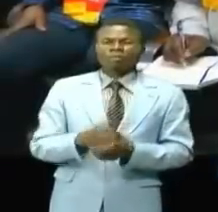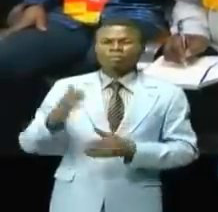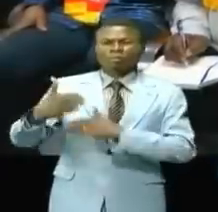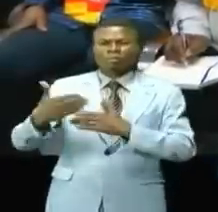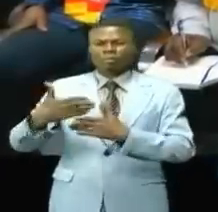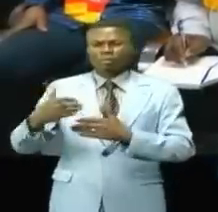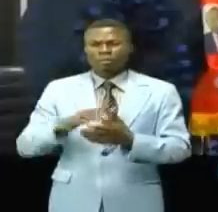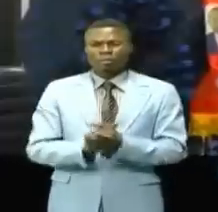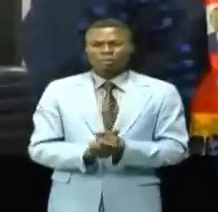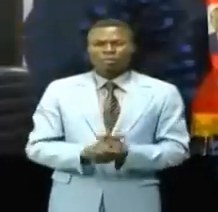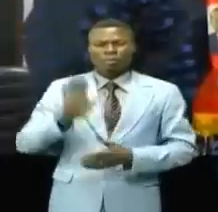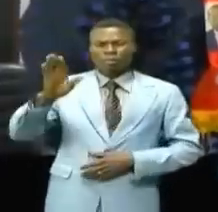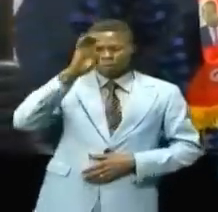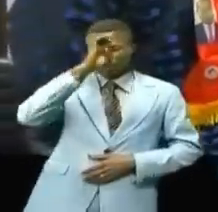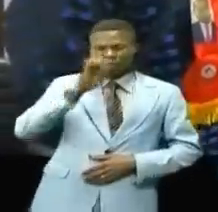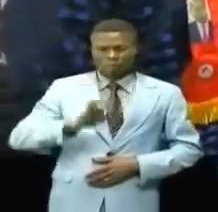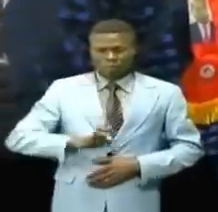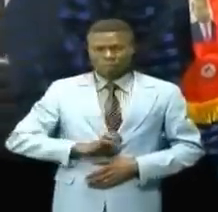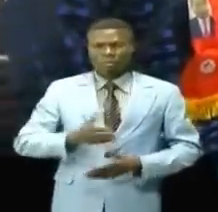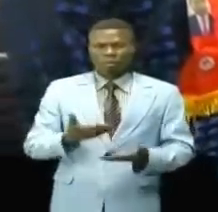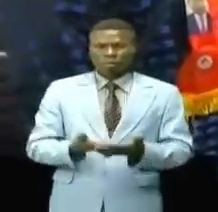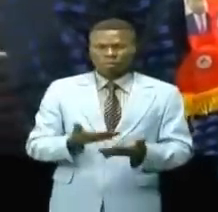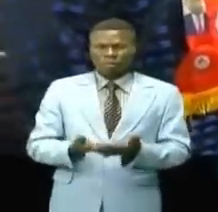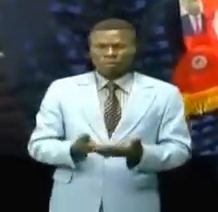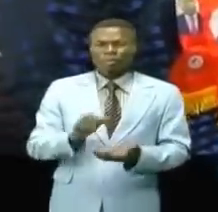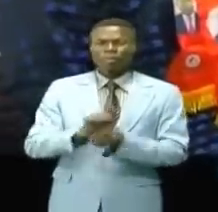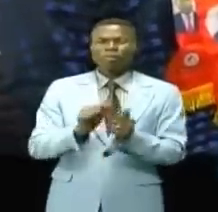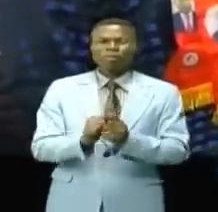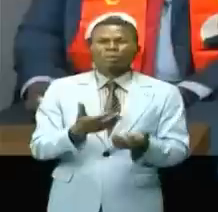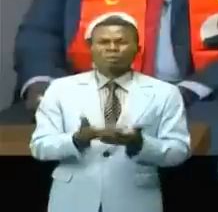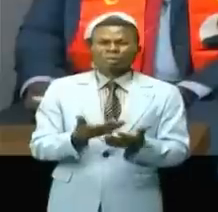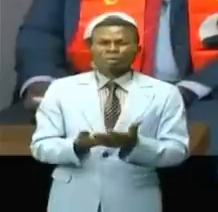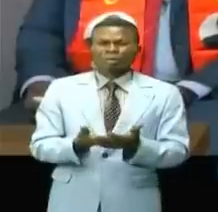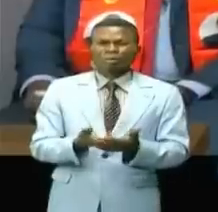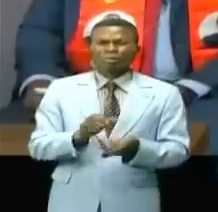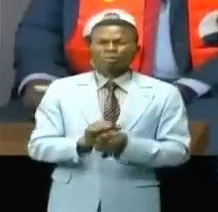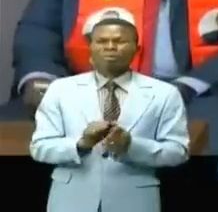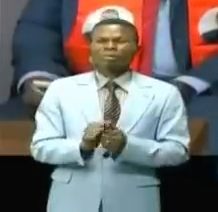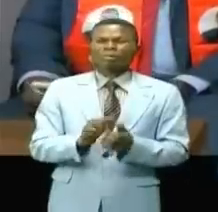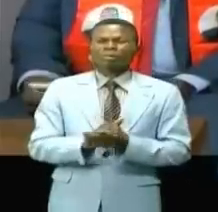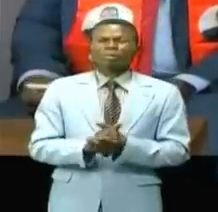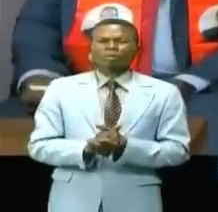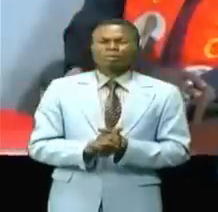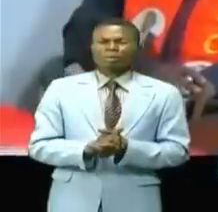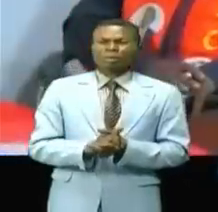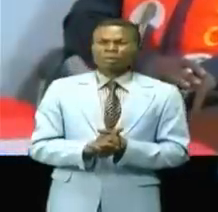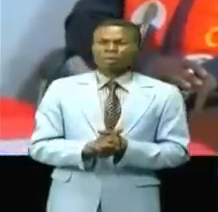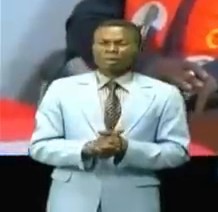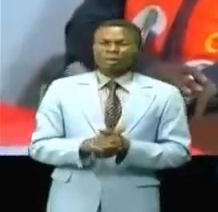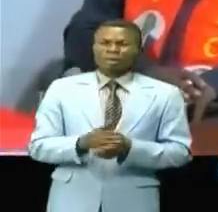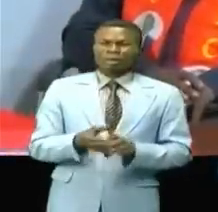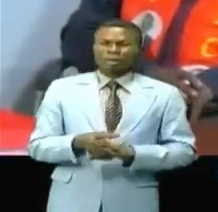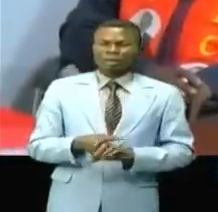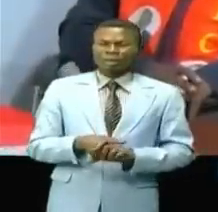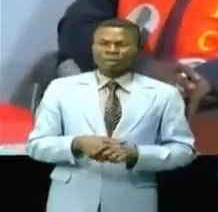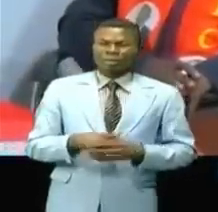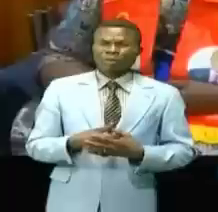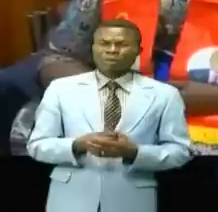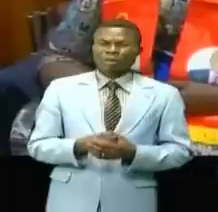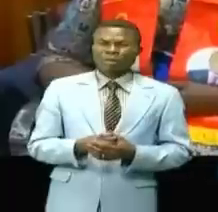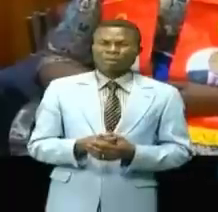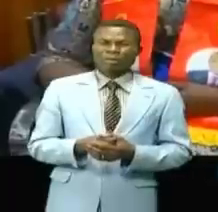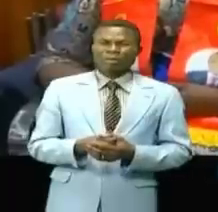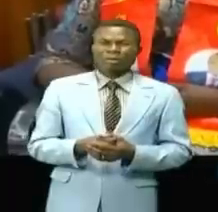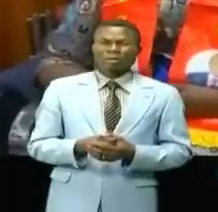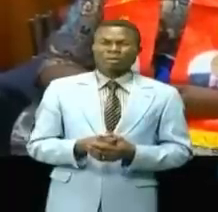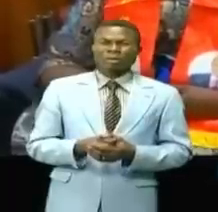son Excellence Félix-Antoine Tshisekedi Tshilombo, président de la République, chef de l'État et haute autorité politique de l'Union sacrée de la